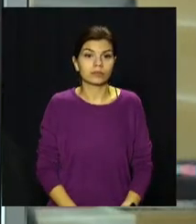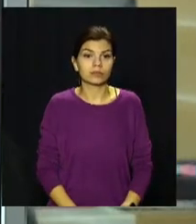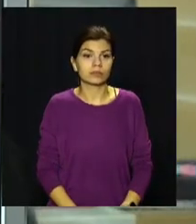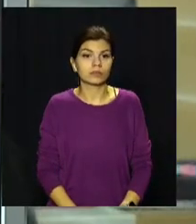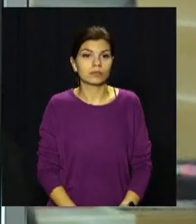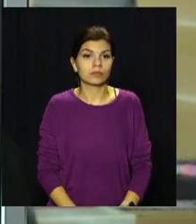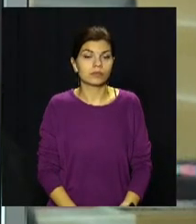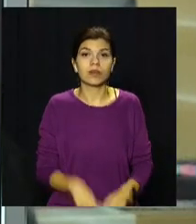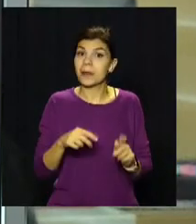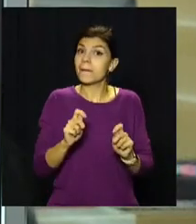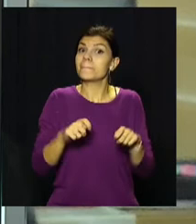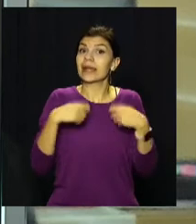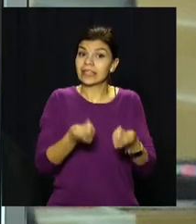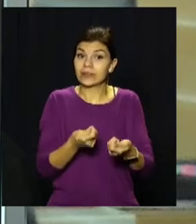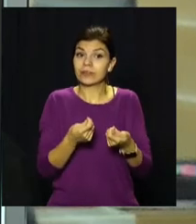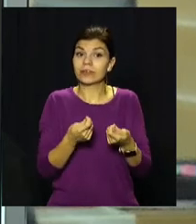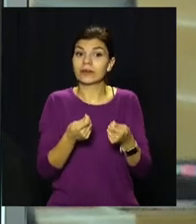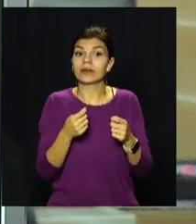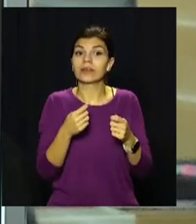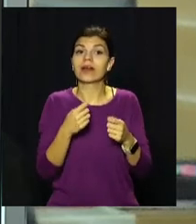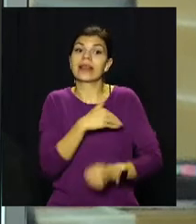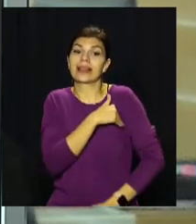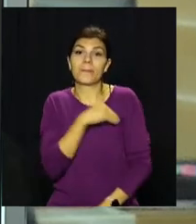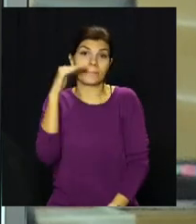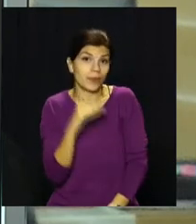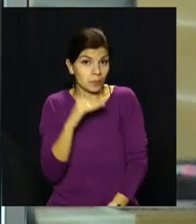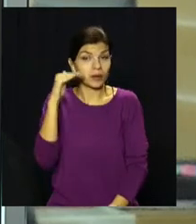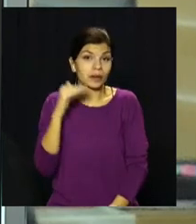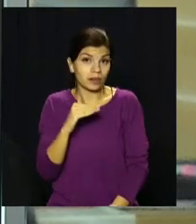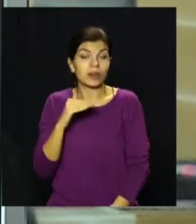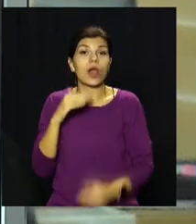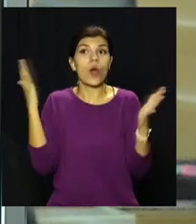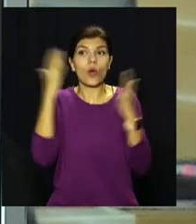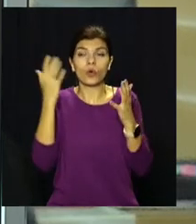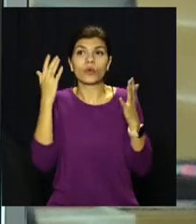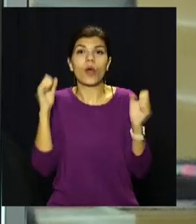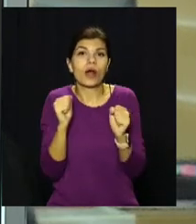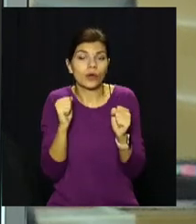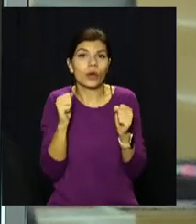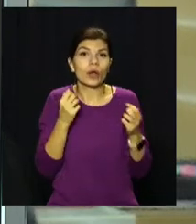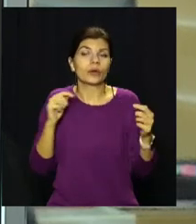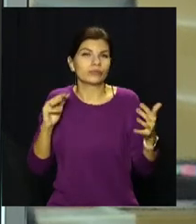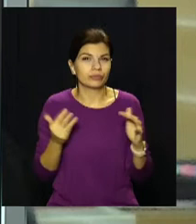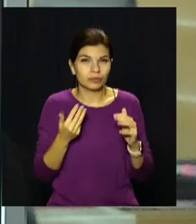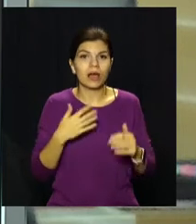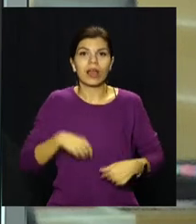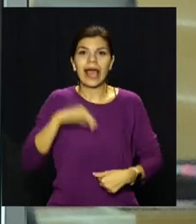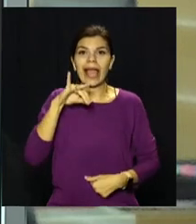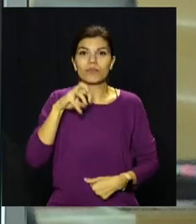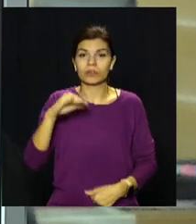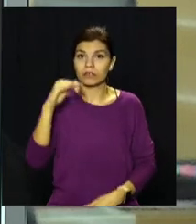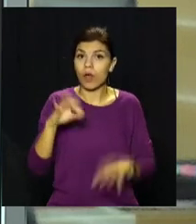Перепади температури повітря, холодний вітер, сирість, переохолодження, ослаблений імунітет. Восени різко зростає